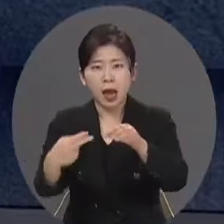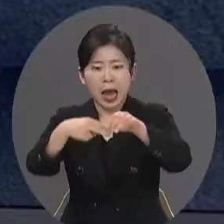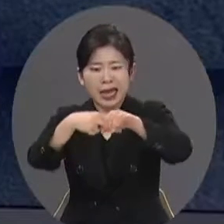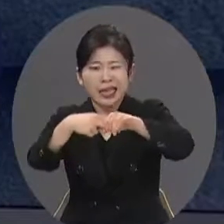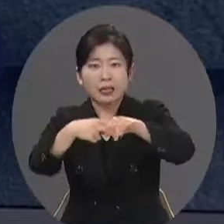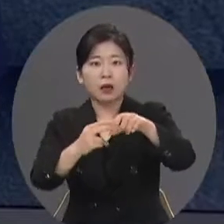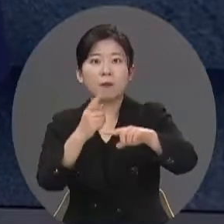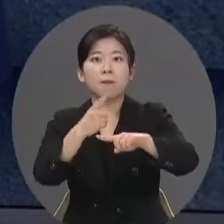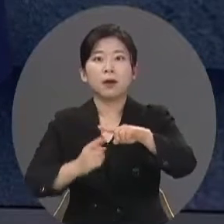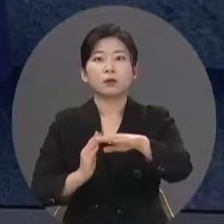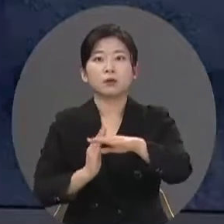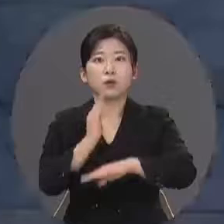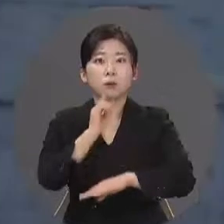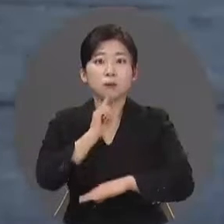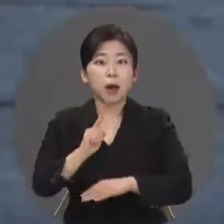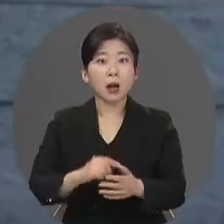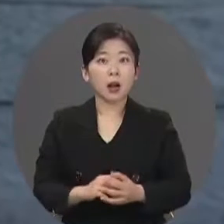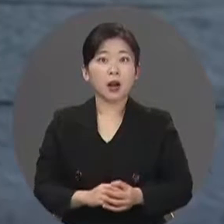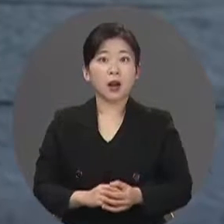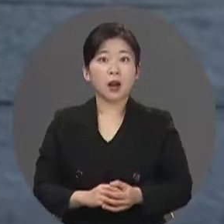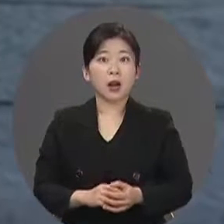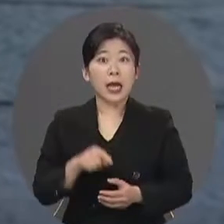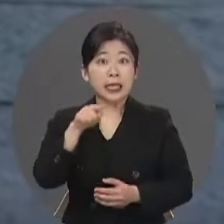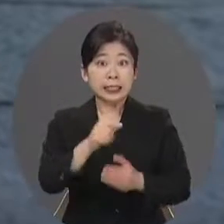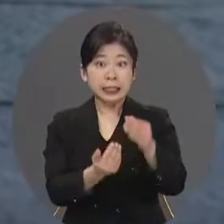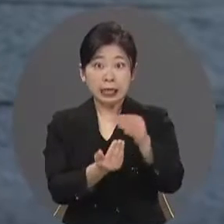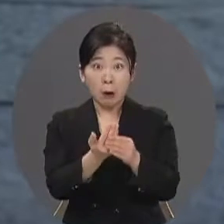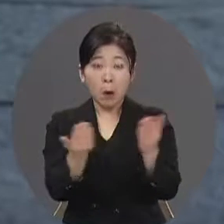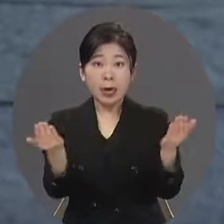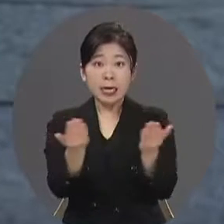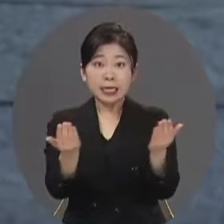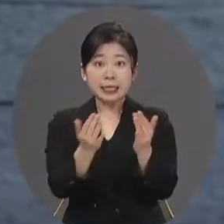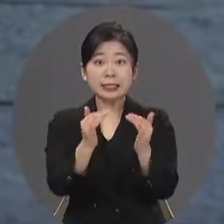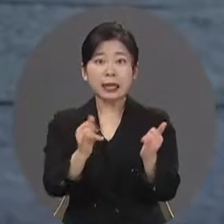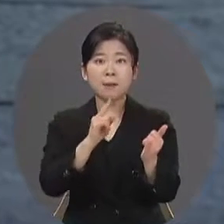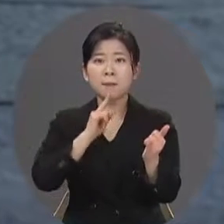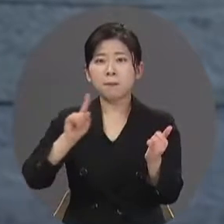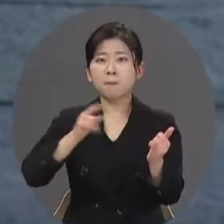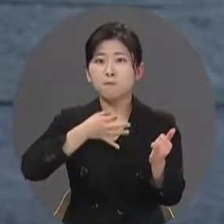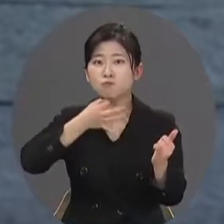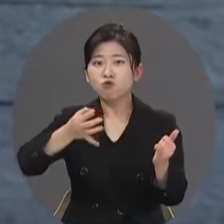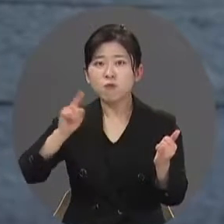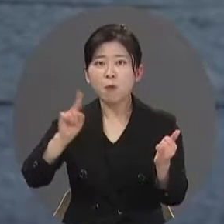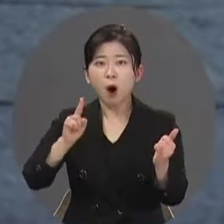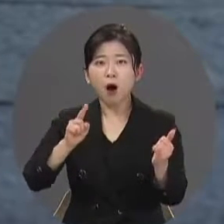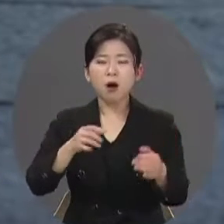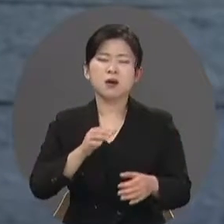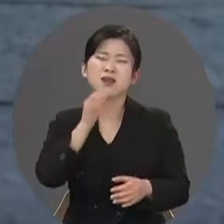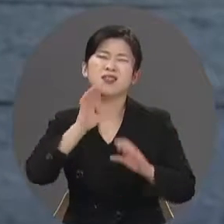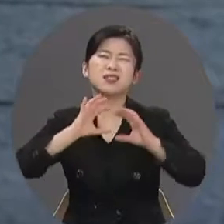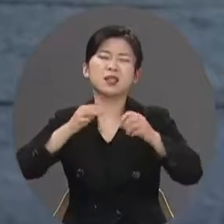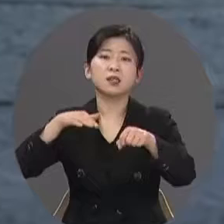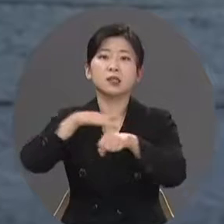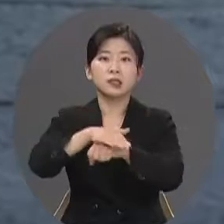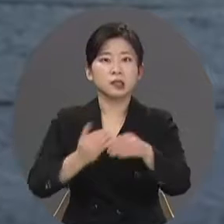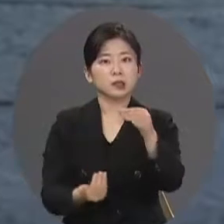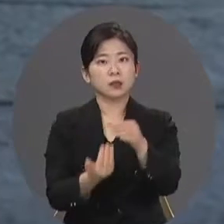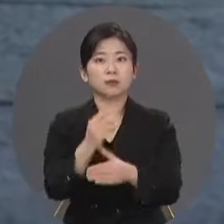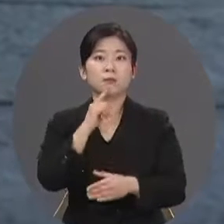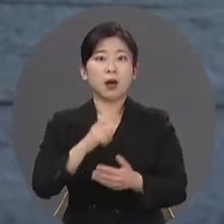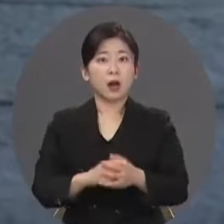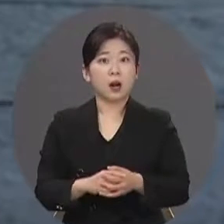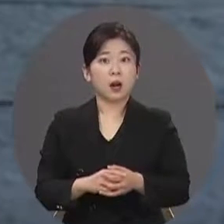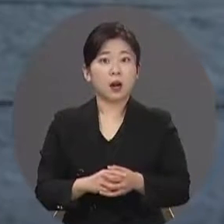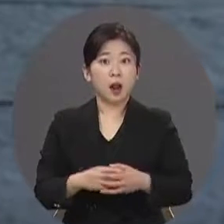절반이 넘었는데요 이런 사고를 노동계에 선 후진국형 제 라고 부릅니다 안전 단체를